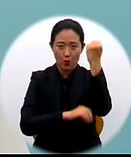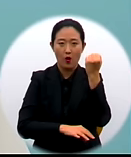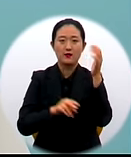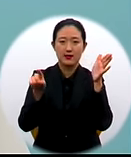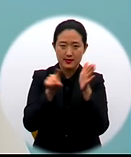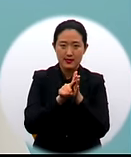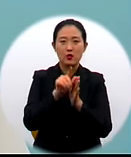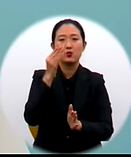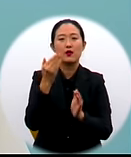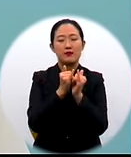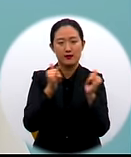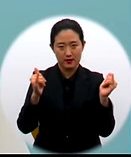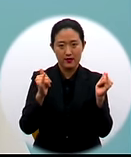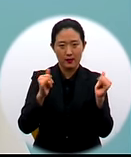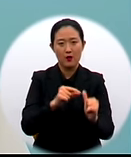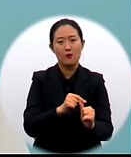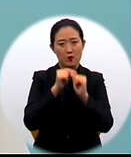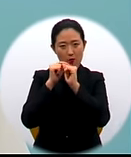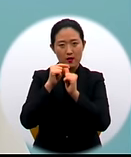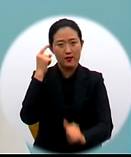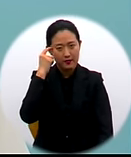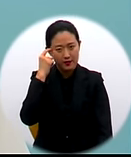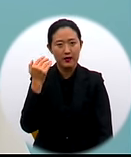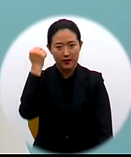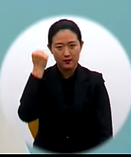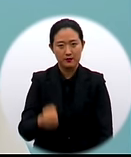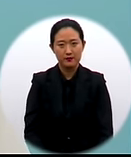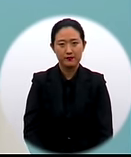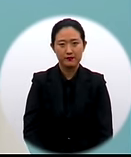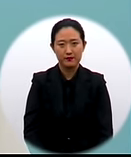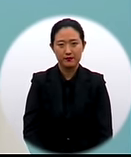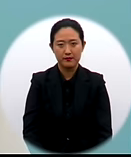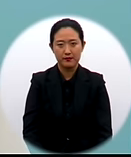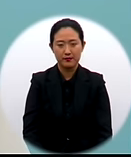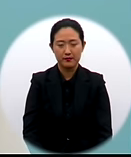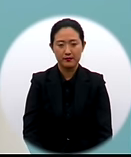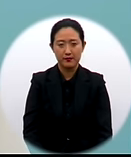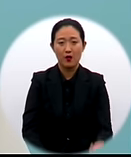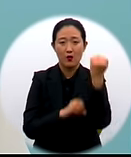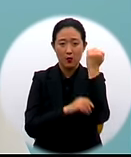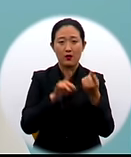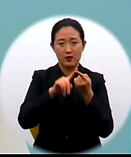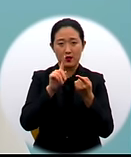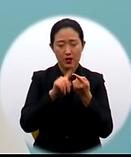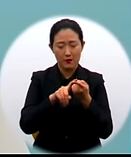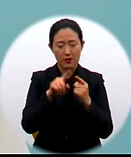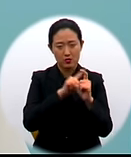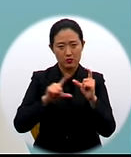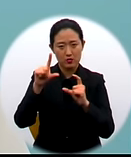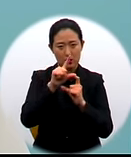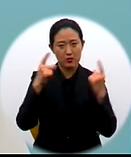이 시너지를 키울 수 있을까? 그래서 나온 결론이 소통과 협력이 잘 되는 사람. 그리고 원칙과 신뢰가 있어서 믿을 수 있는 사람